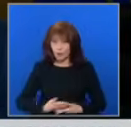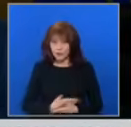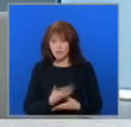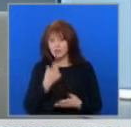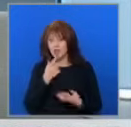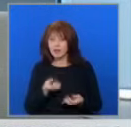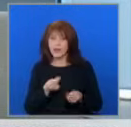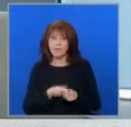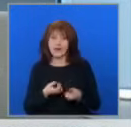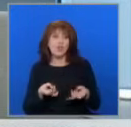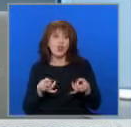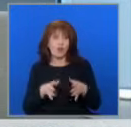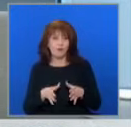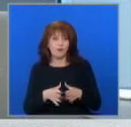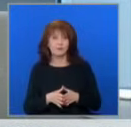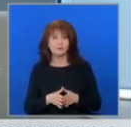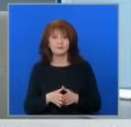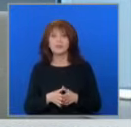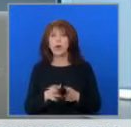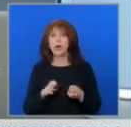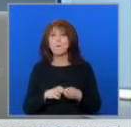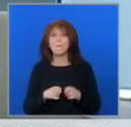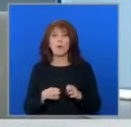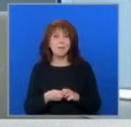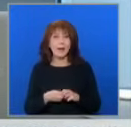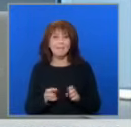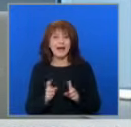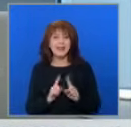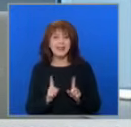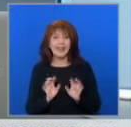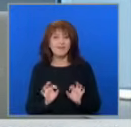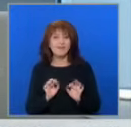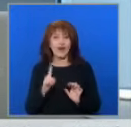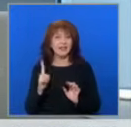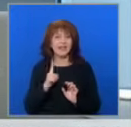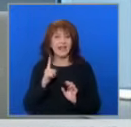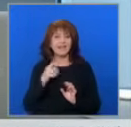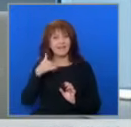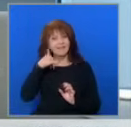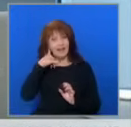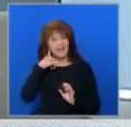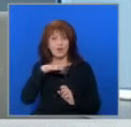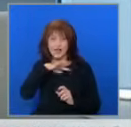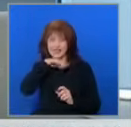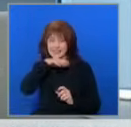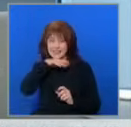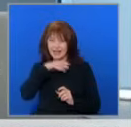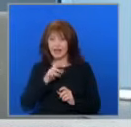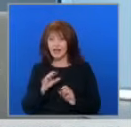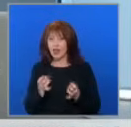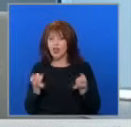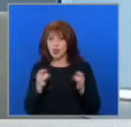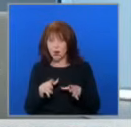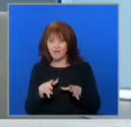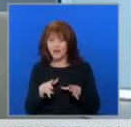да я обнови. Не е проблема в това дали едно мобилно устройство е старо или ново,